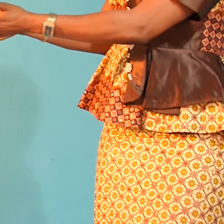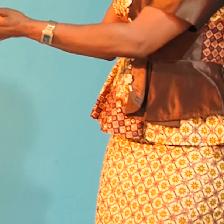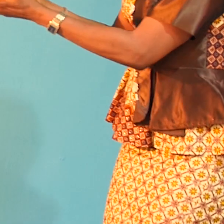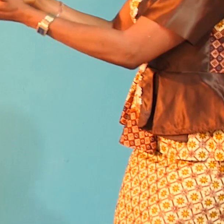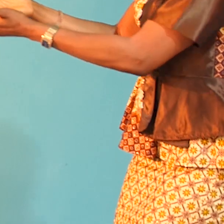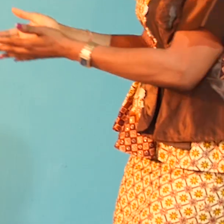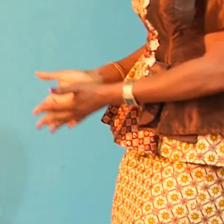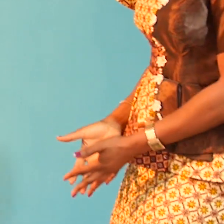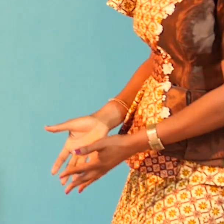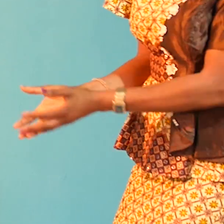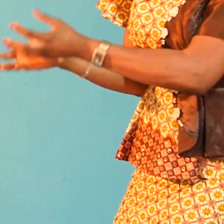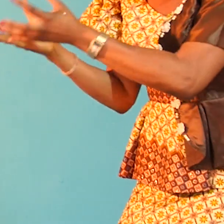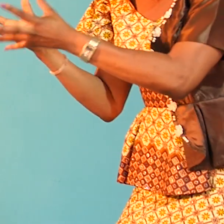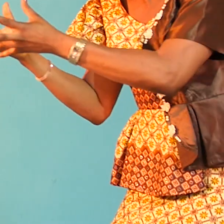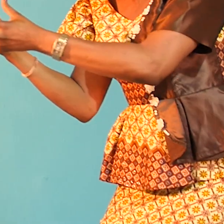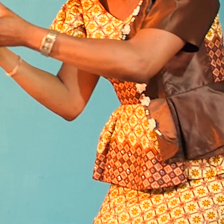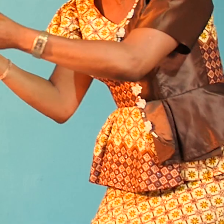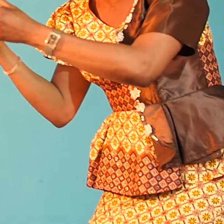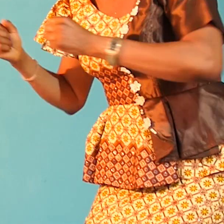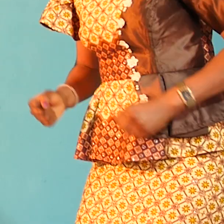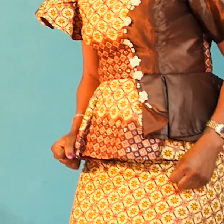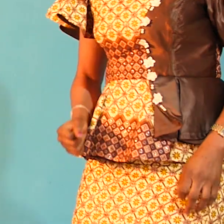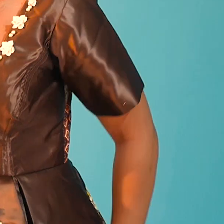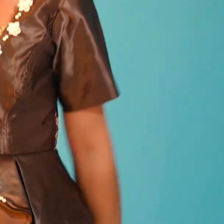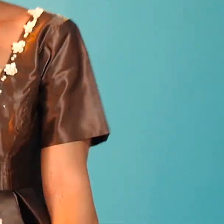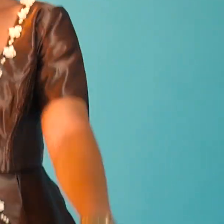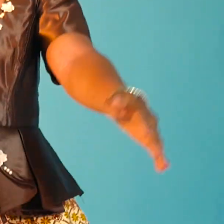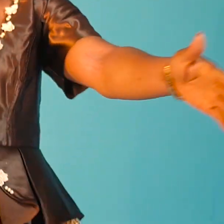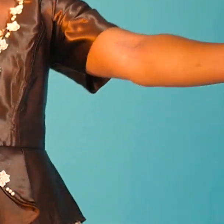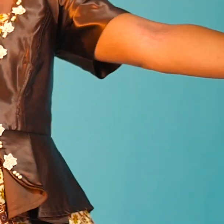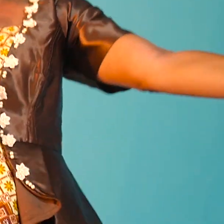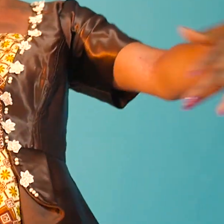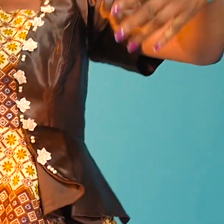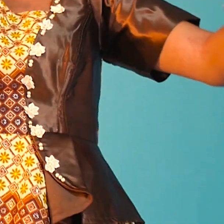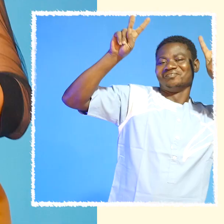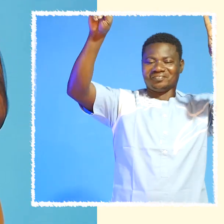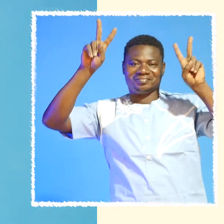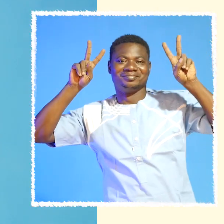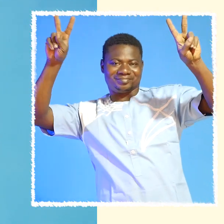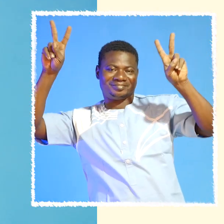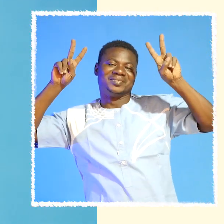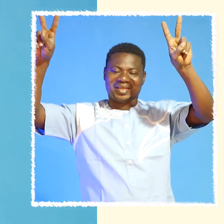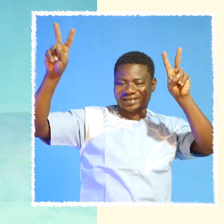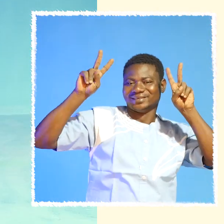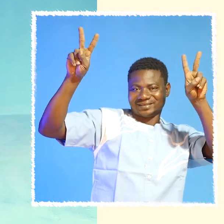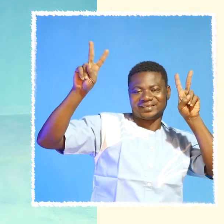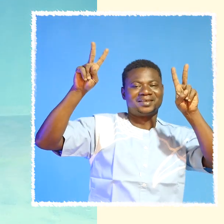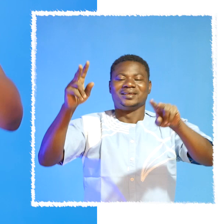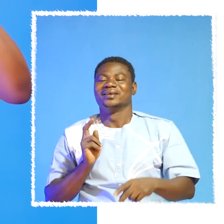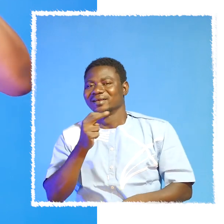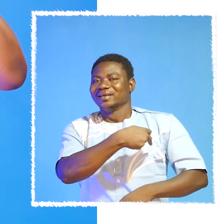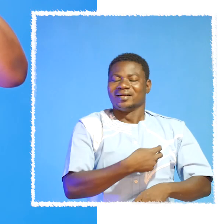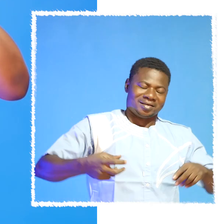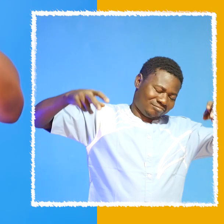Pour la douceur, lave-toi les mains Foute-toi la bouche, évite les